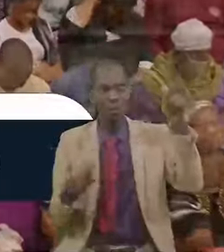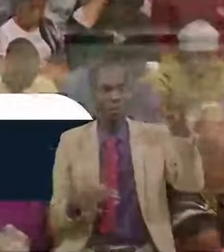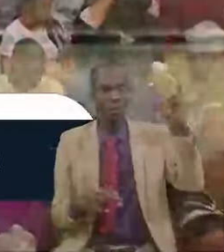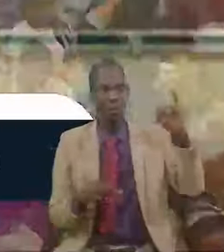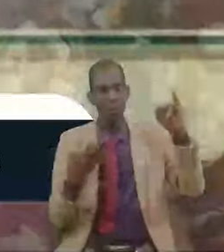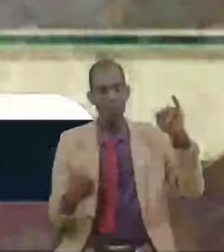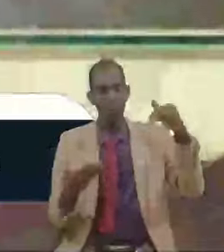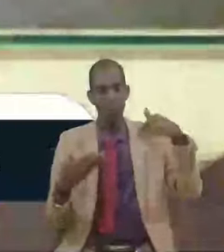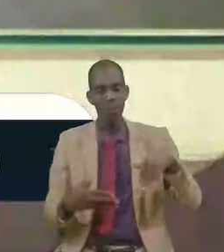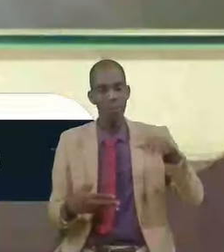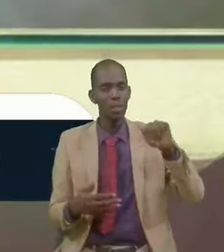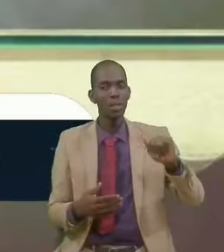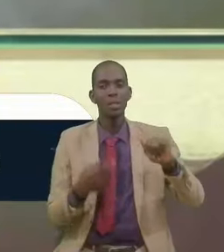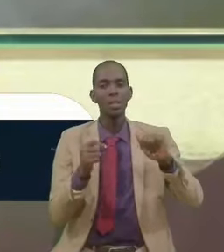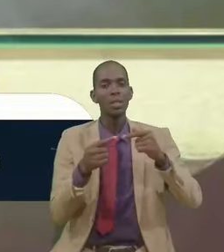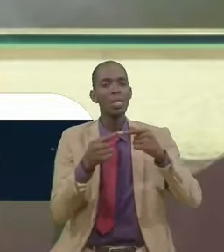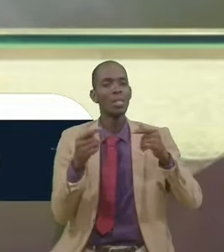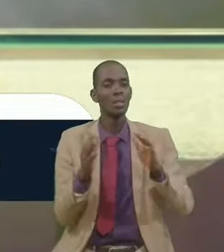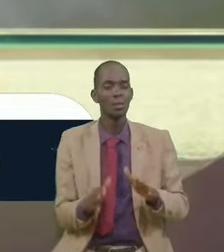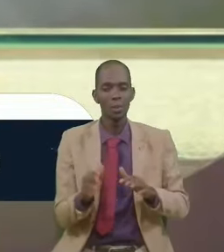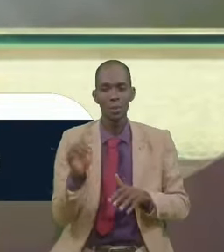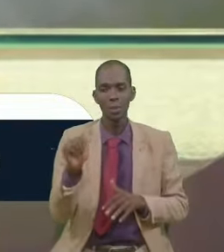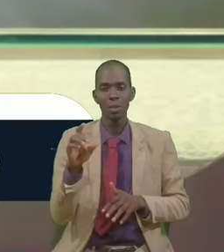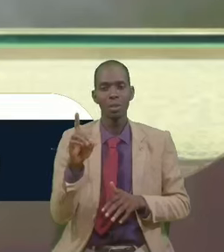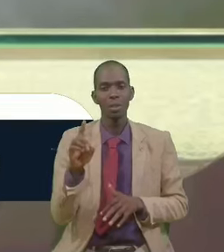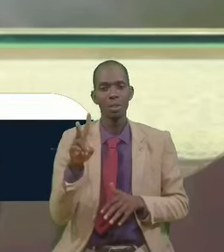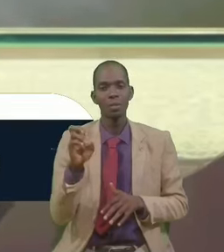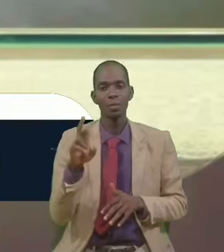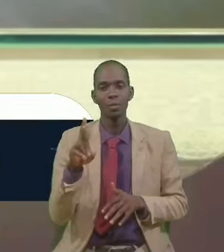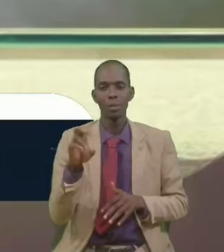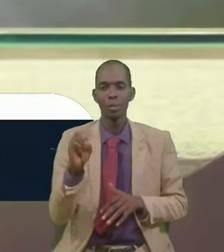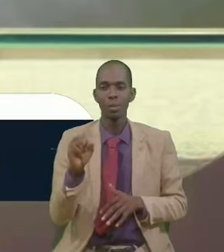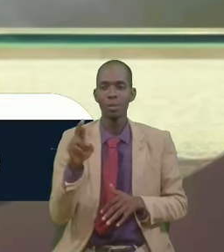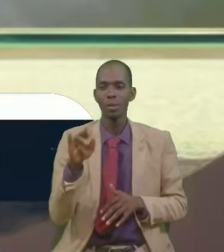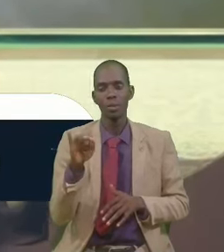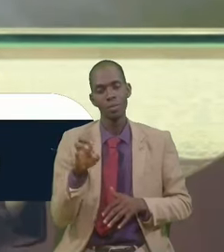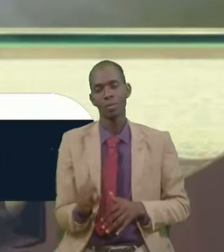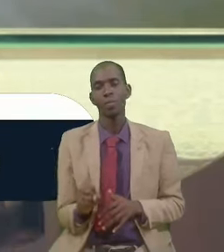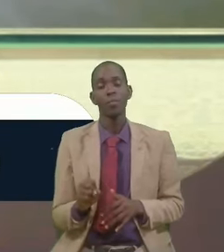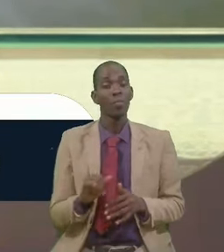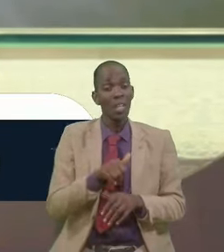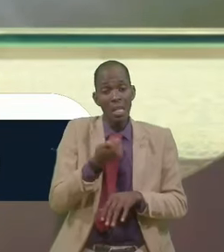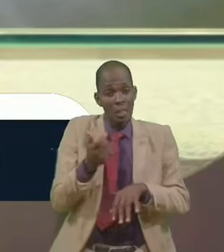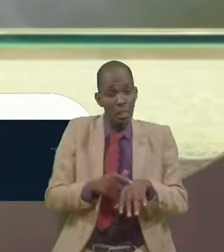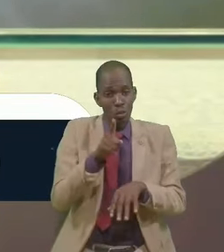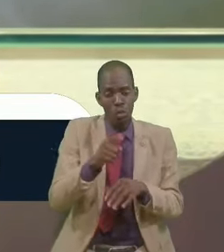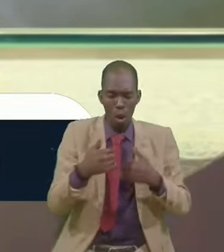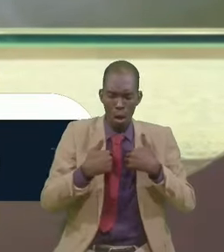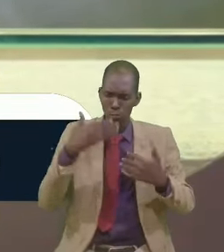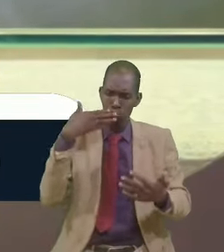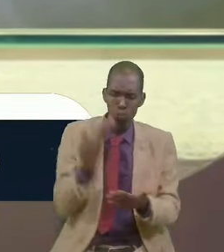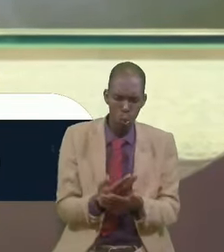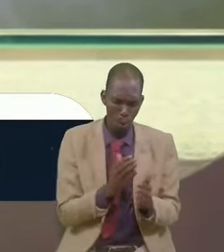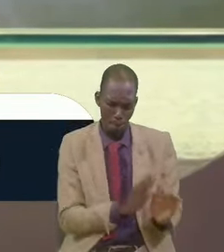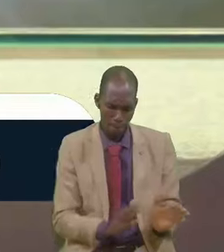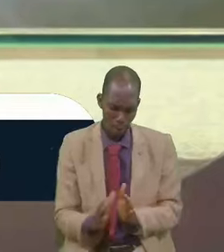l'adversaire. C'est un géant qui se tient devant certains toutes les fois que vous faites vos projets, toutes les fois que